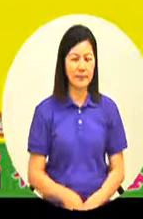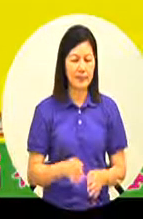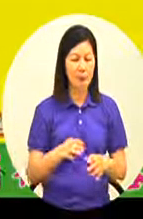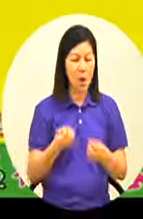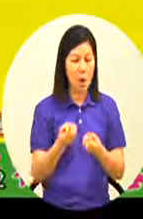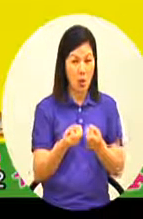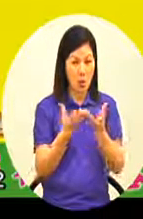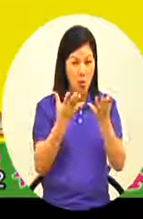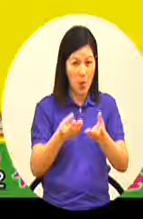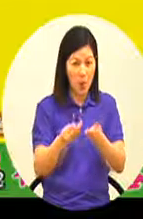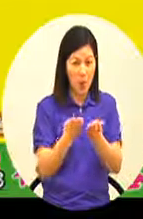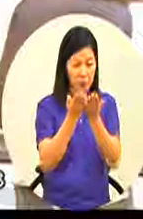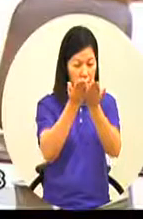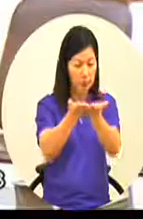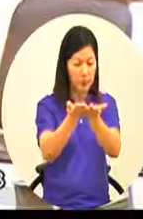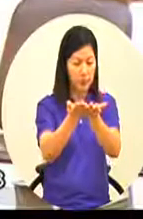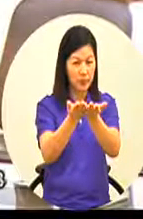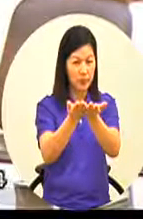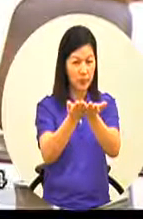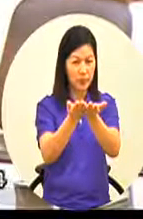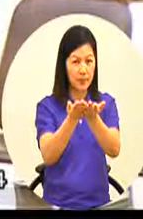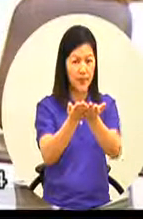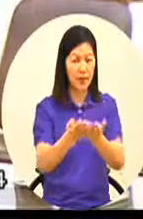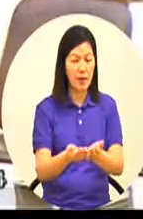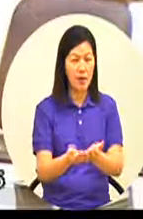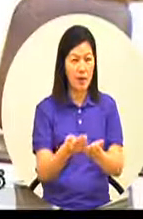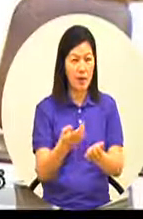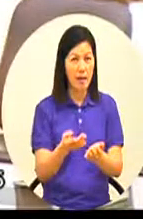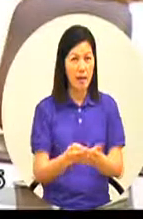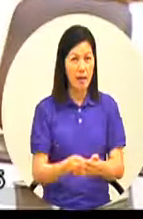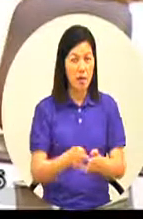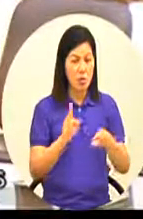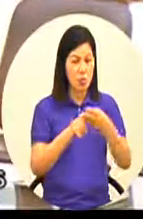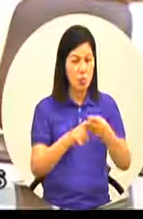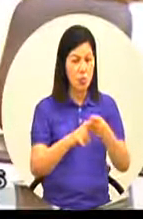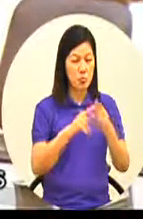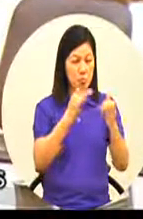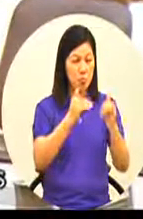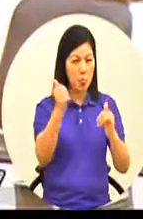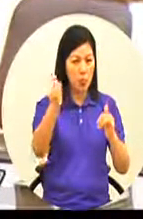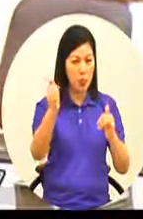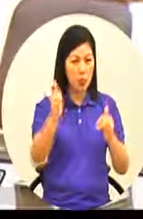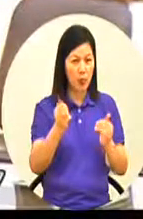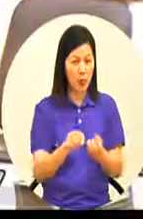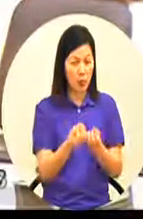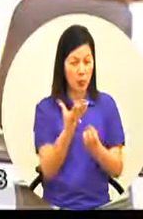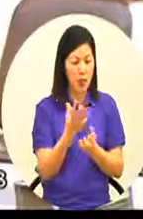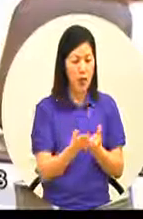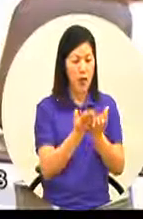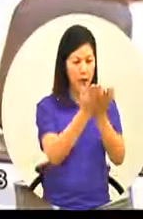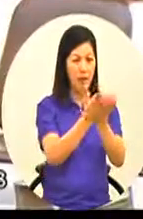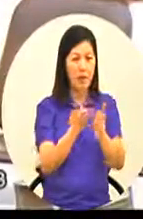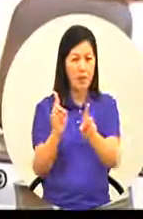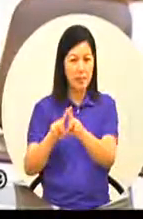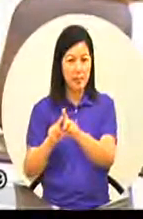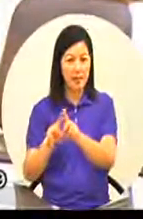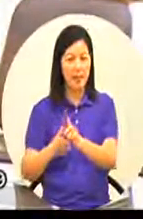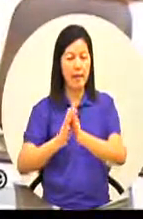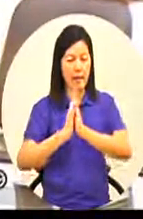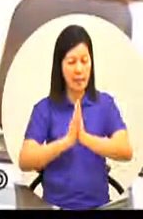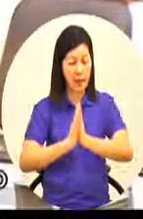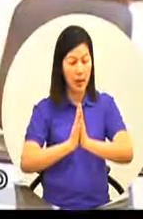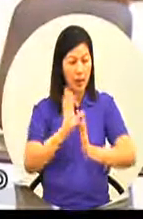候，哈、哦，那来献花的时阵，是不是？哈、哦，主祭者献花。啊，我们陪祭者是不是也跟着拜？有